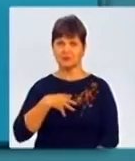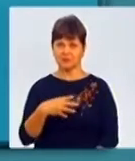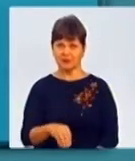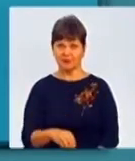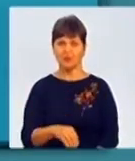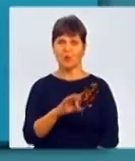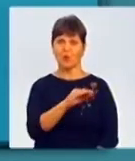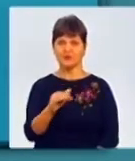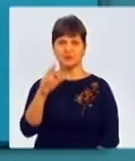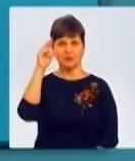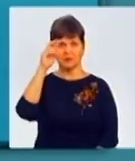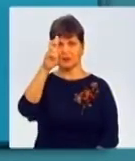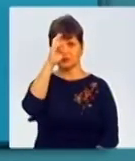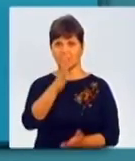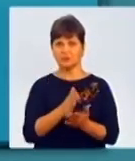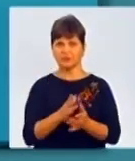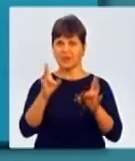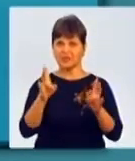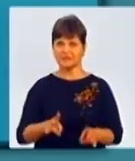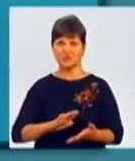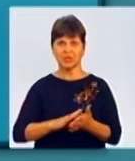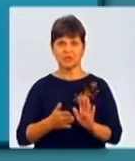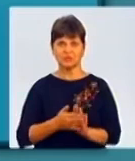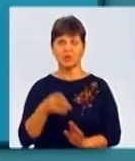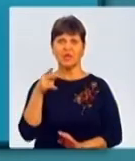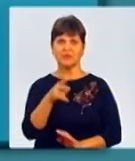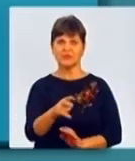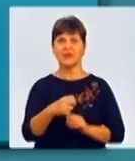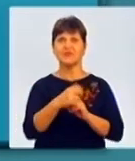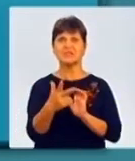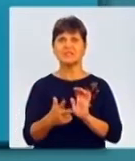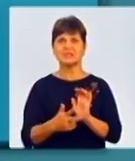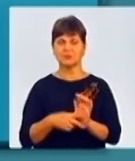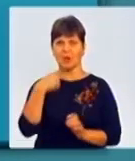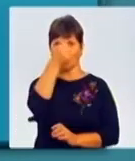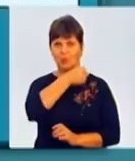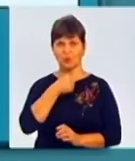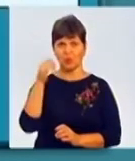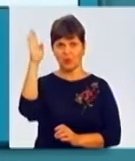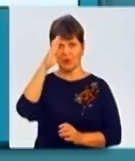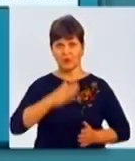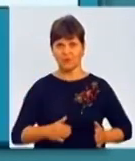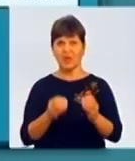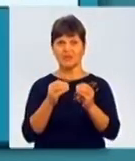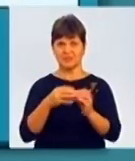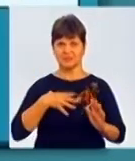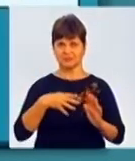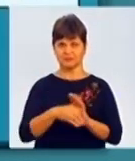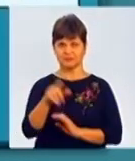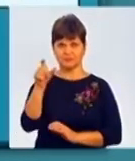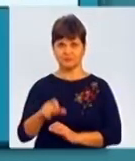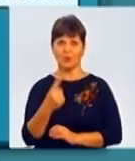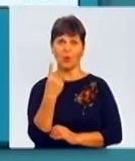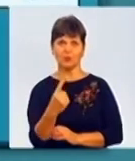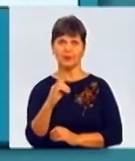офіційними даними Державної служби надзвичайних ситуацій, в 2018 році на воді загинуло 10 чоловік, з яких одна